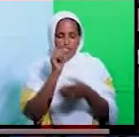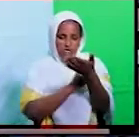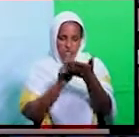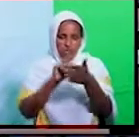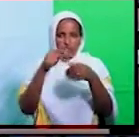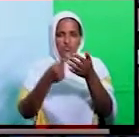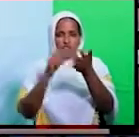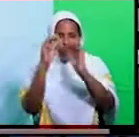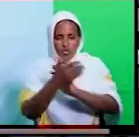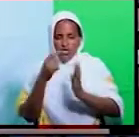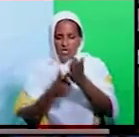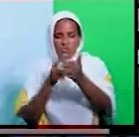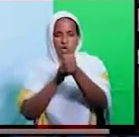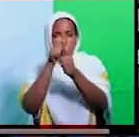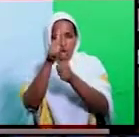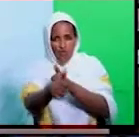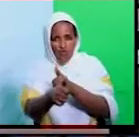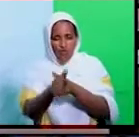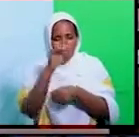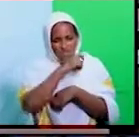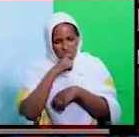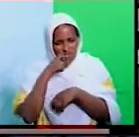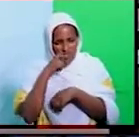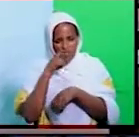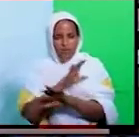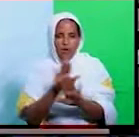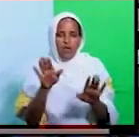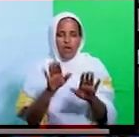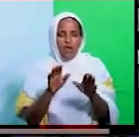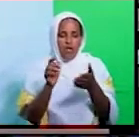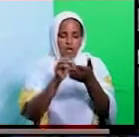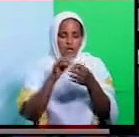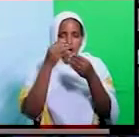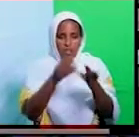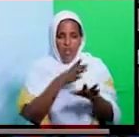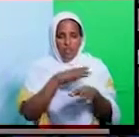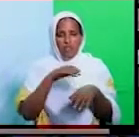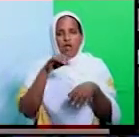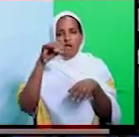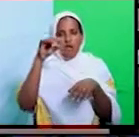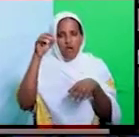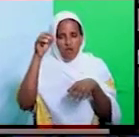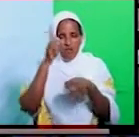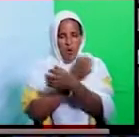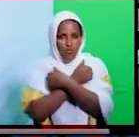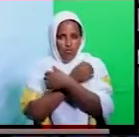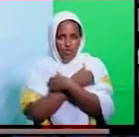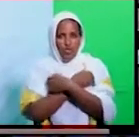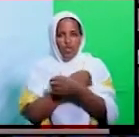አሐዱ ሰላሳ ወስሳ ወምእት ይላል። ምን ማለት ነው? አሁንም ጌታችን አምላካችን ሆይ ብርሃንህና ጽድቅህን